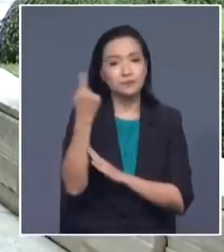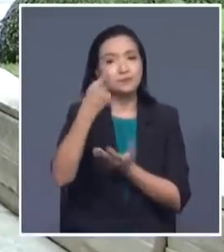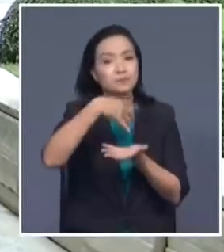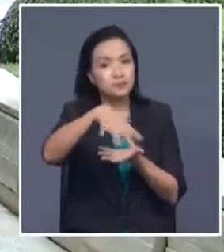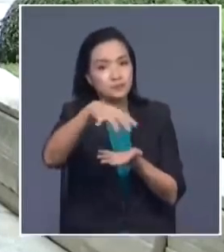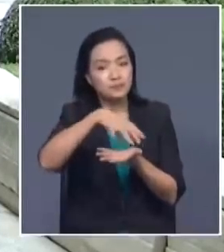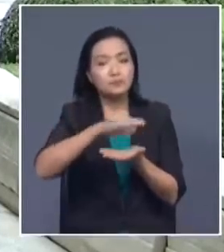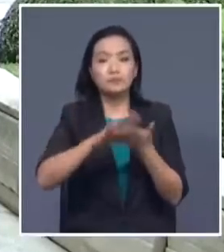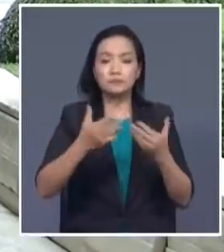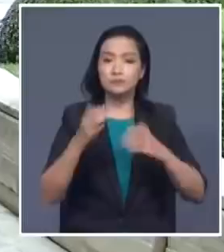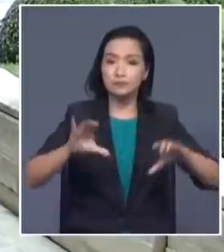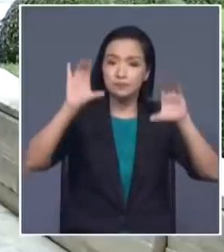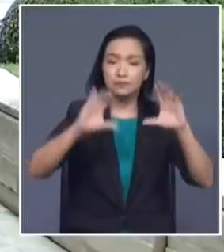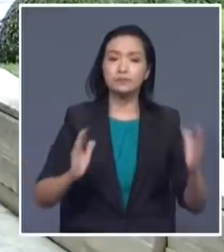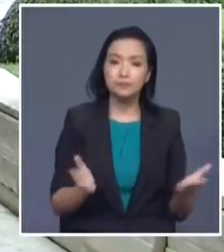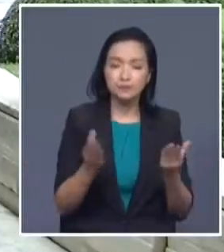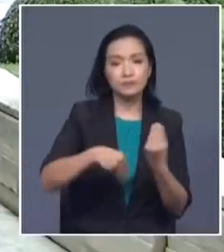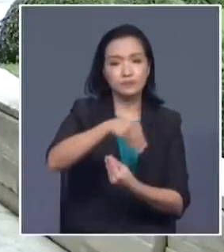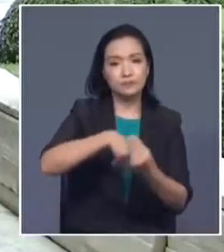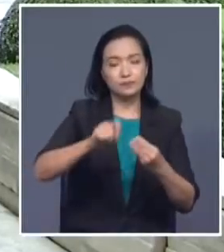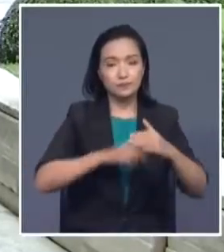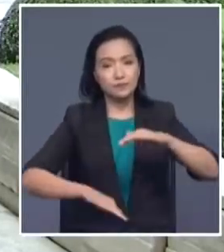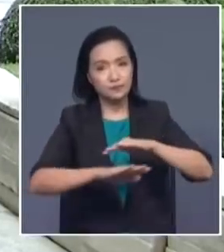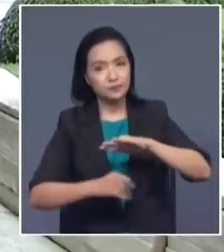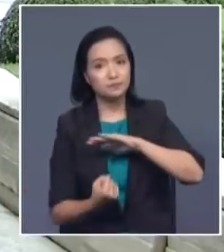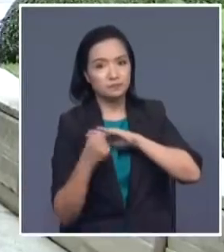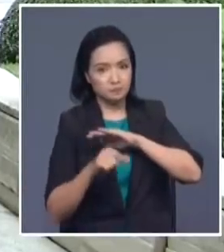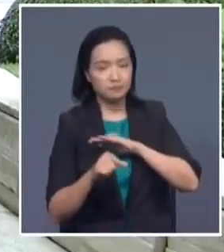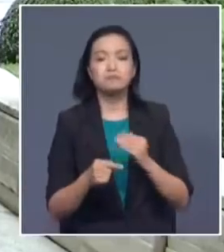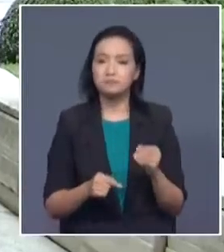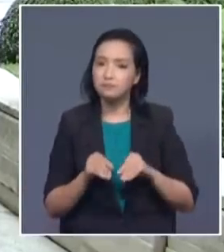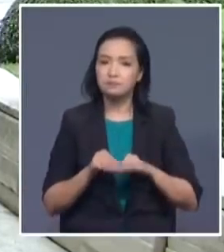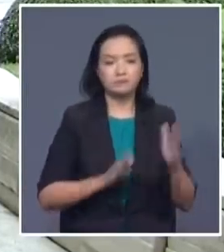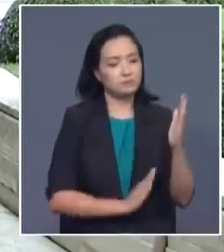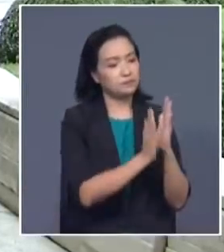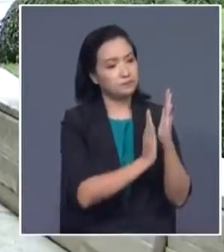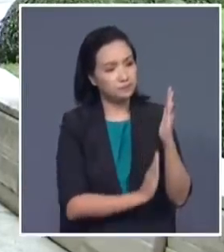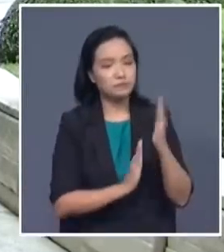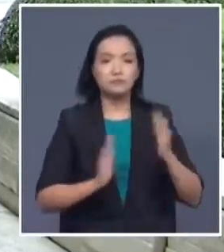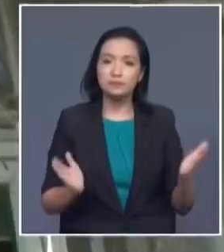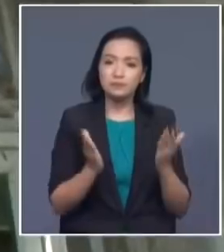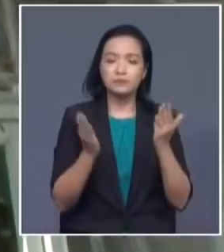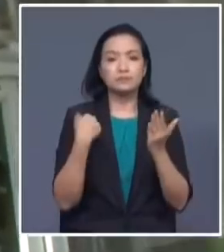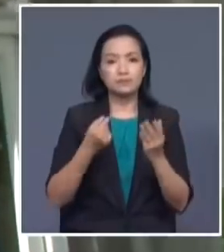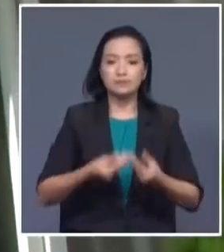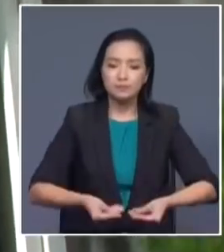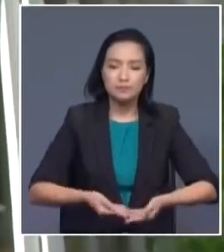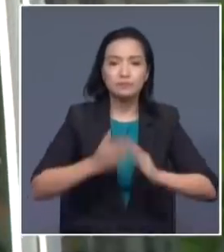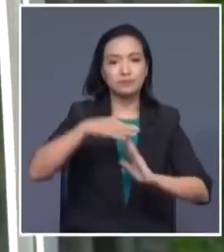แล้วรัฐบาลยังส่งเสริมวงจรเศรษฐกิจในระดับฐานรากให้กระจายทั่วทั้งประเทศโดยส่งเสริมการตั้งตลาดประช